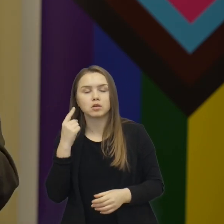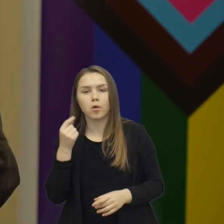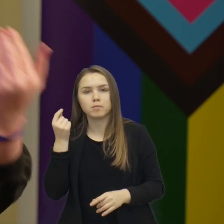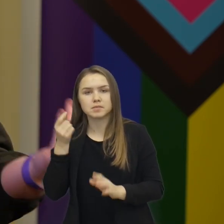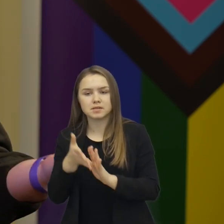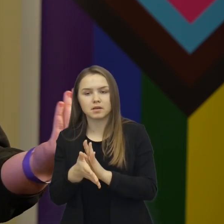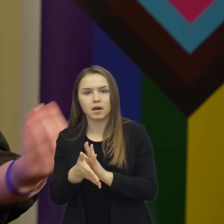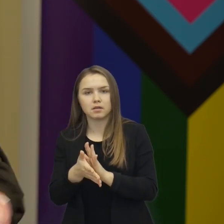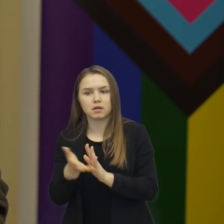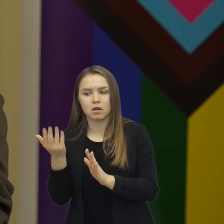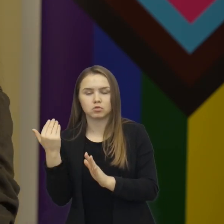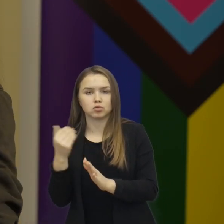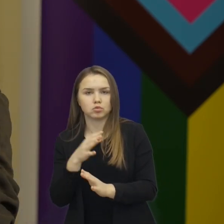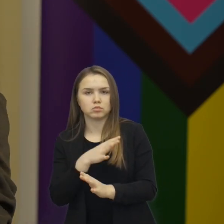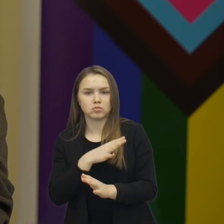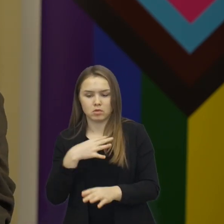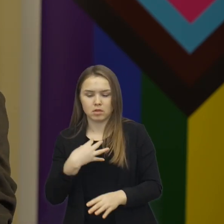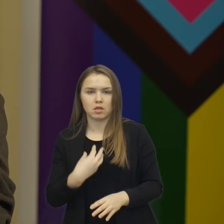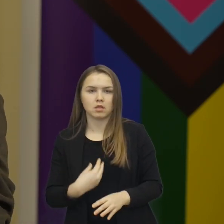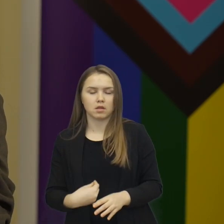kurie anksčiau užsimdavo trans